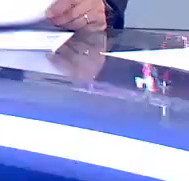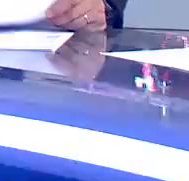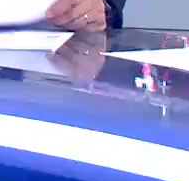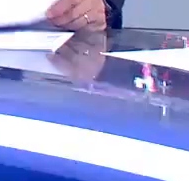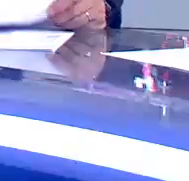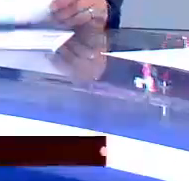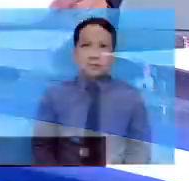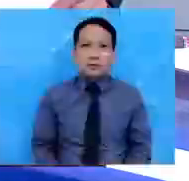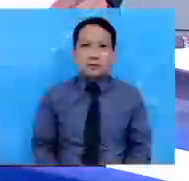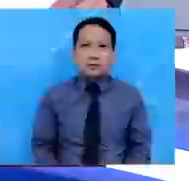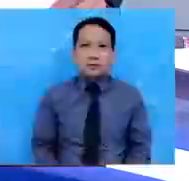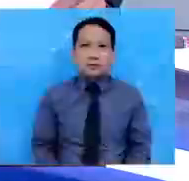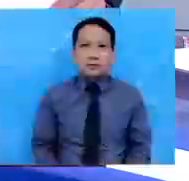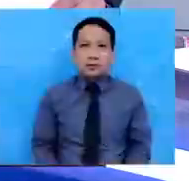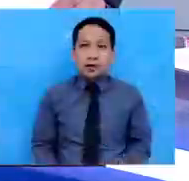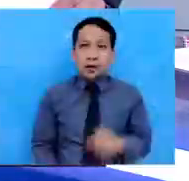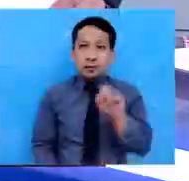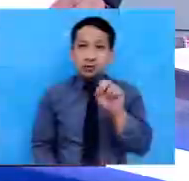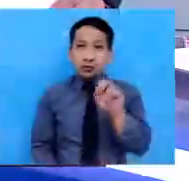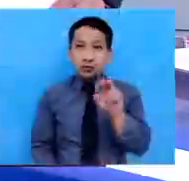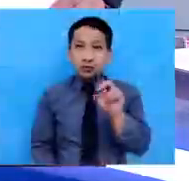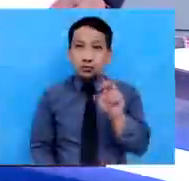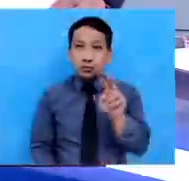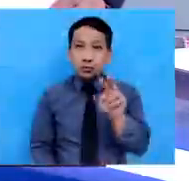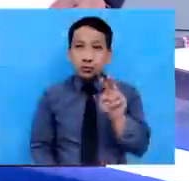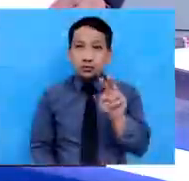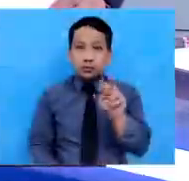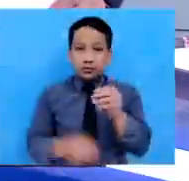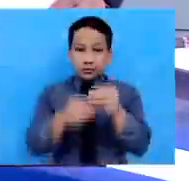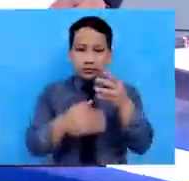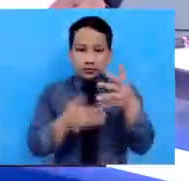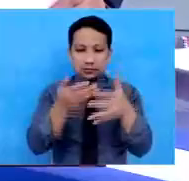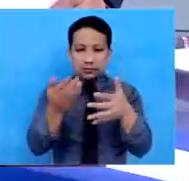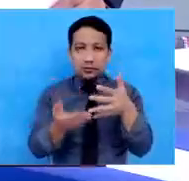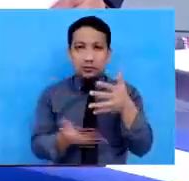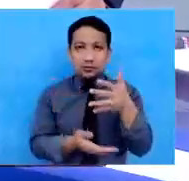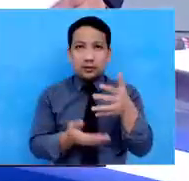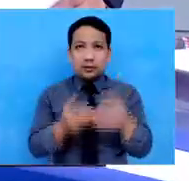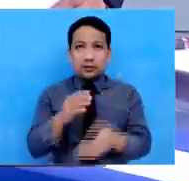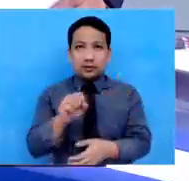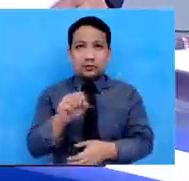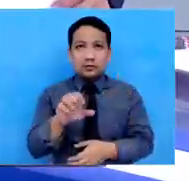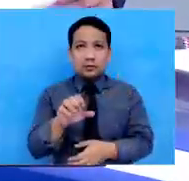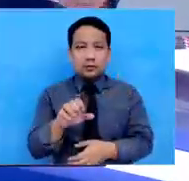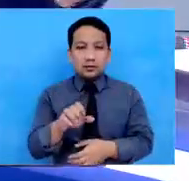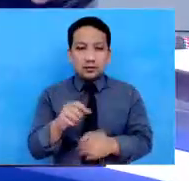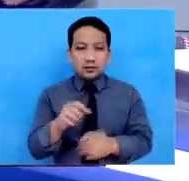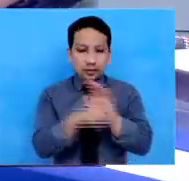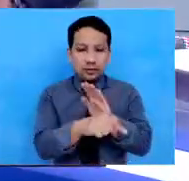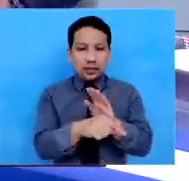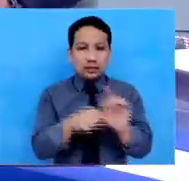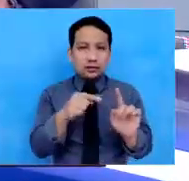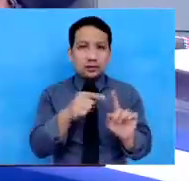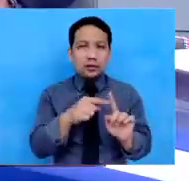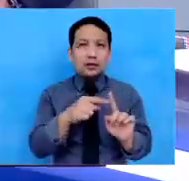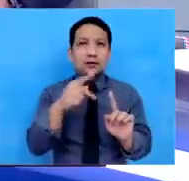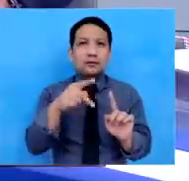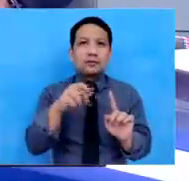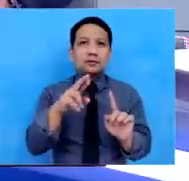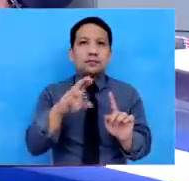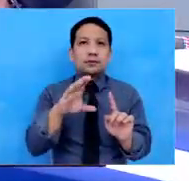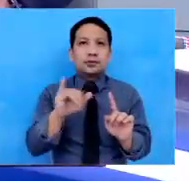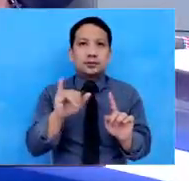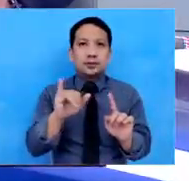12 personalidad ang sinampan ng reklamang murder kaugnay sa pagpatay sa broadcaster na si Percy Lapid at sa umunay middleman na si June